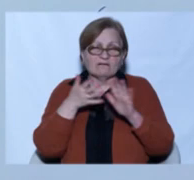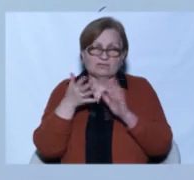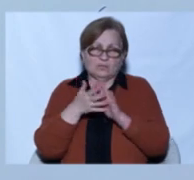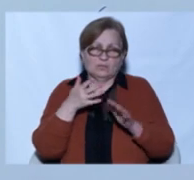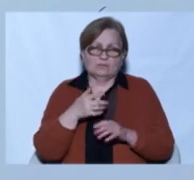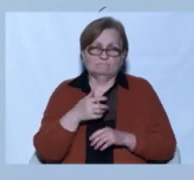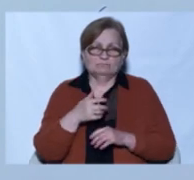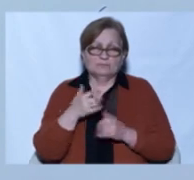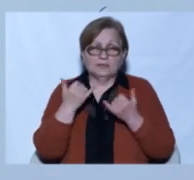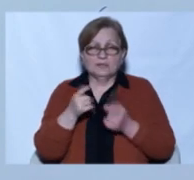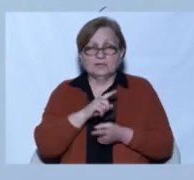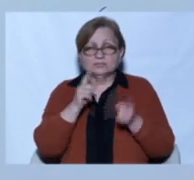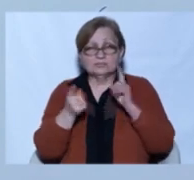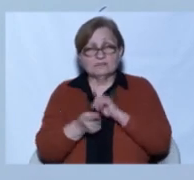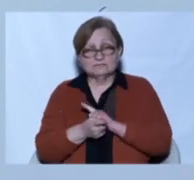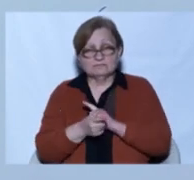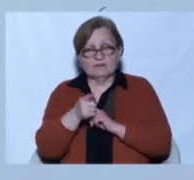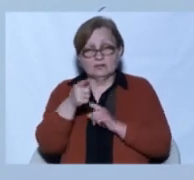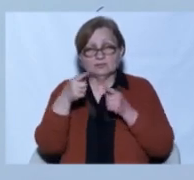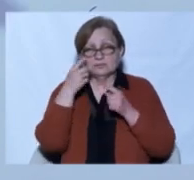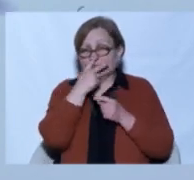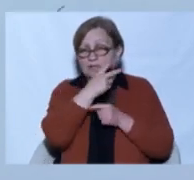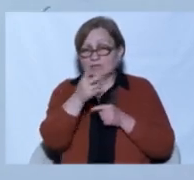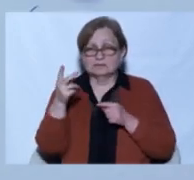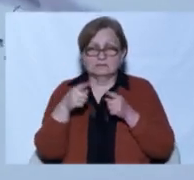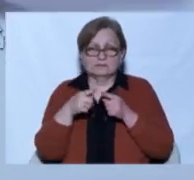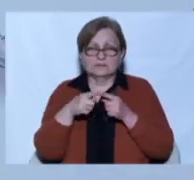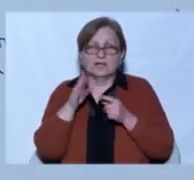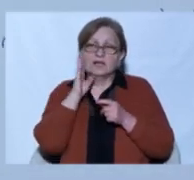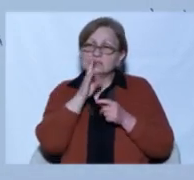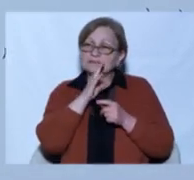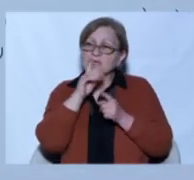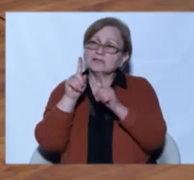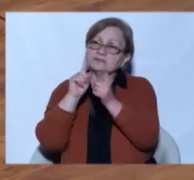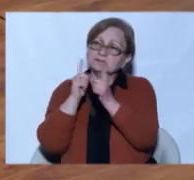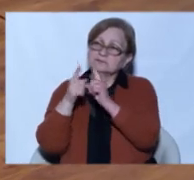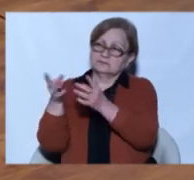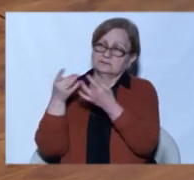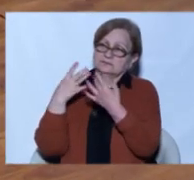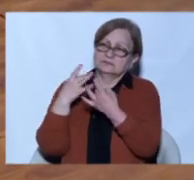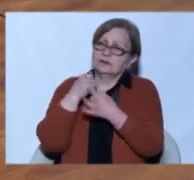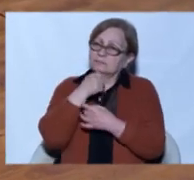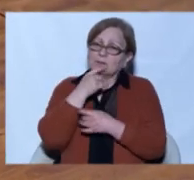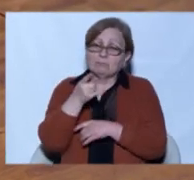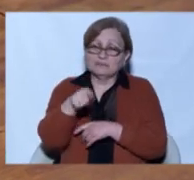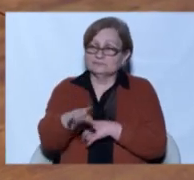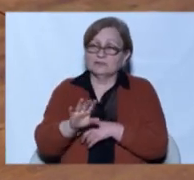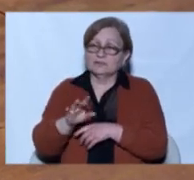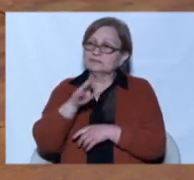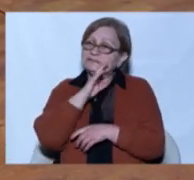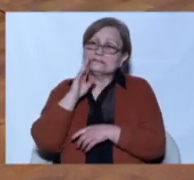მოდი შევცვალოთ ახლა ხედვის კუთხე და ვასაუბროთ დედა ჩიტი და კიდე უფრო ადვილად მიხვდები რას